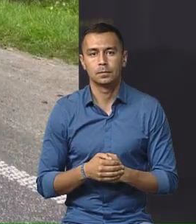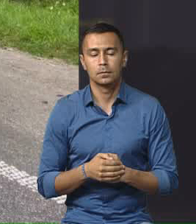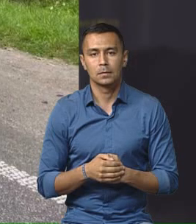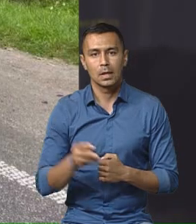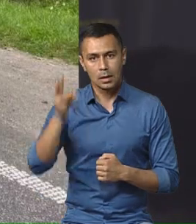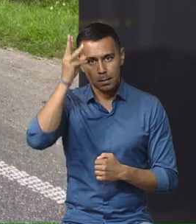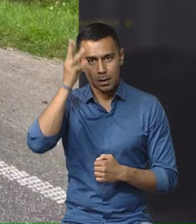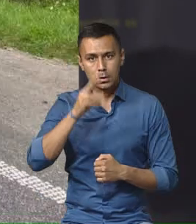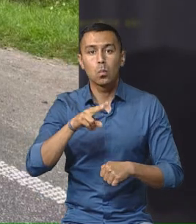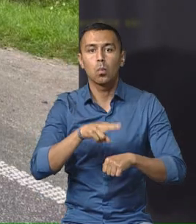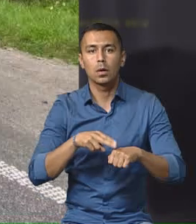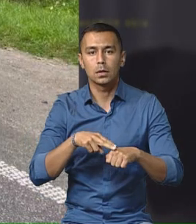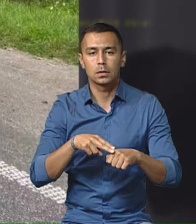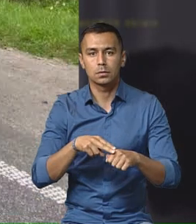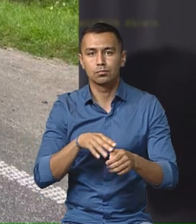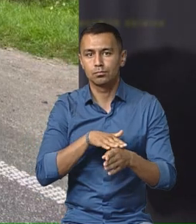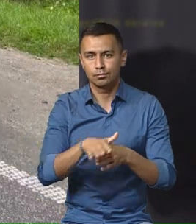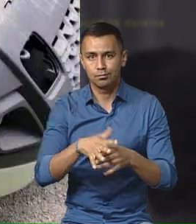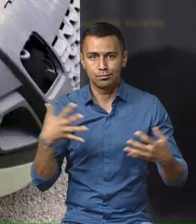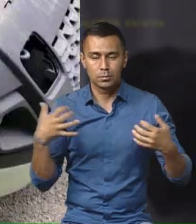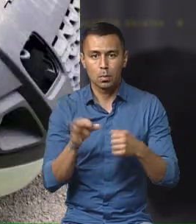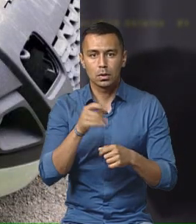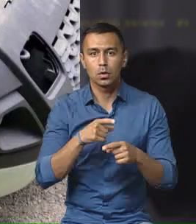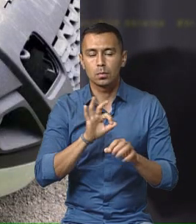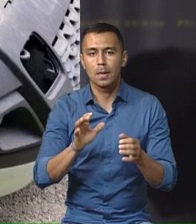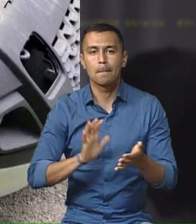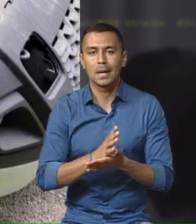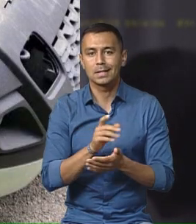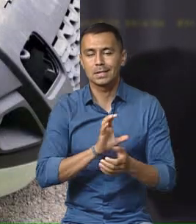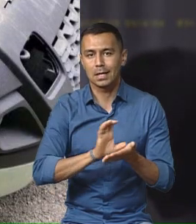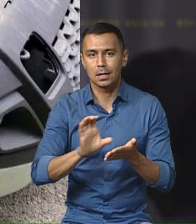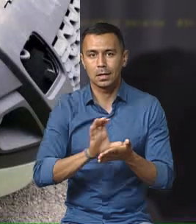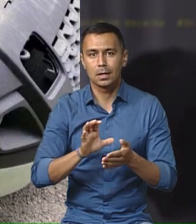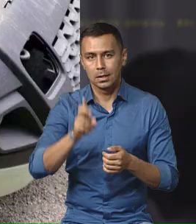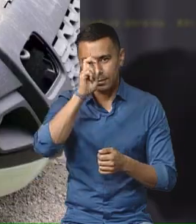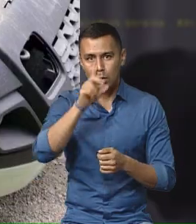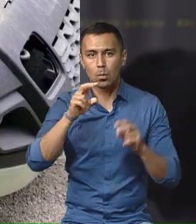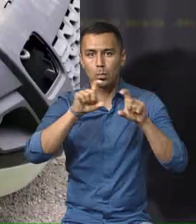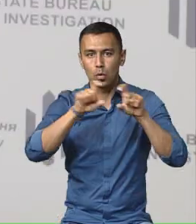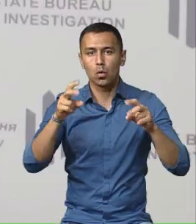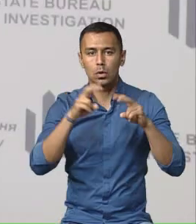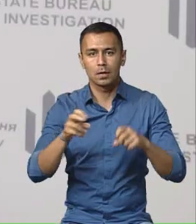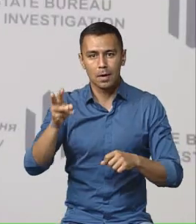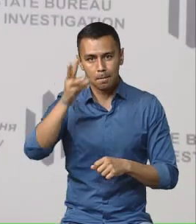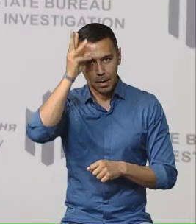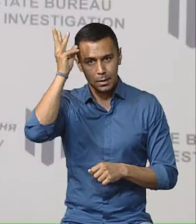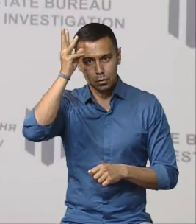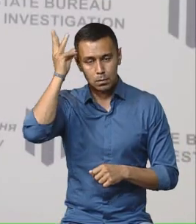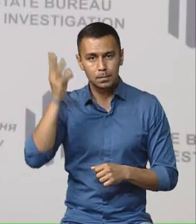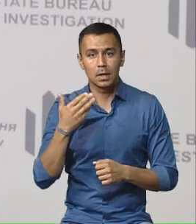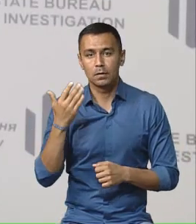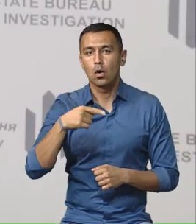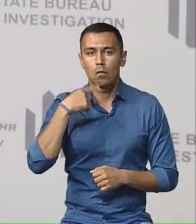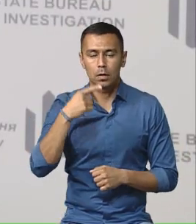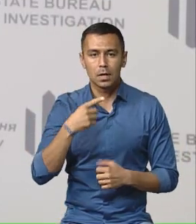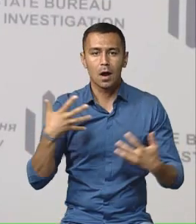На Хмельниччині поліцейський скоїв ДТП. Про це розповіла прес-секретарка теруправління Державного бюро розслідувань у Хмельницькому Катерина Герасімук. За її